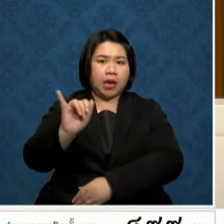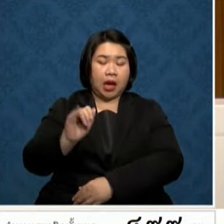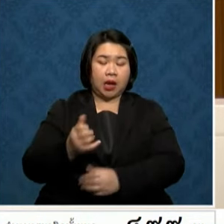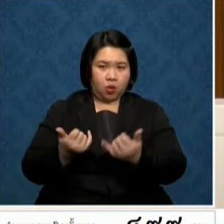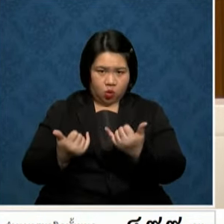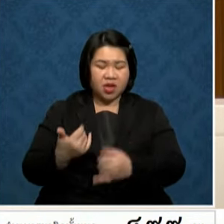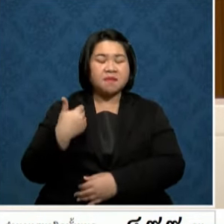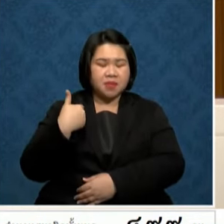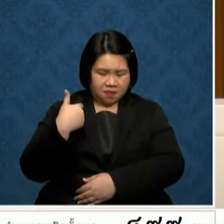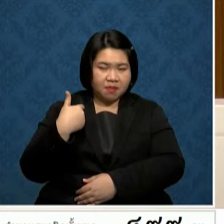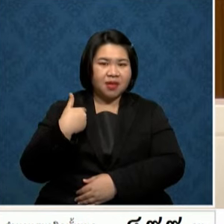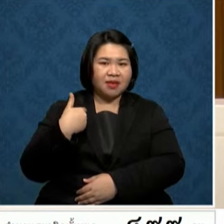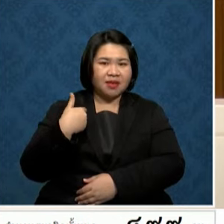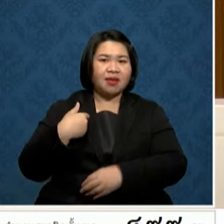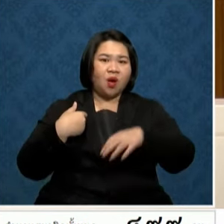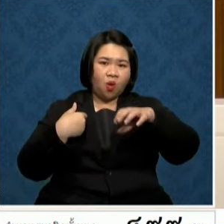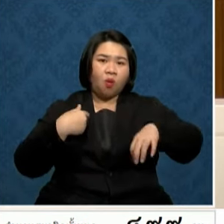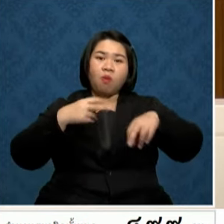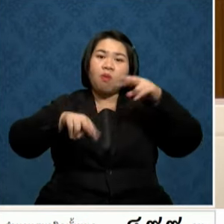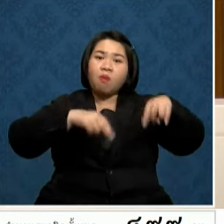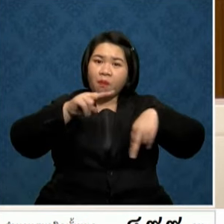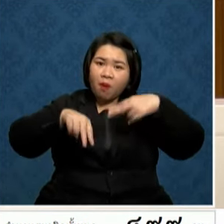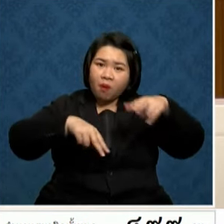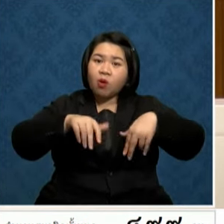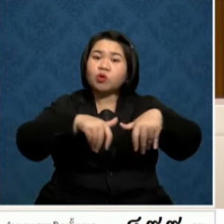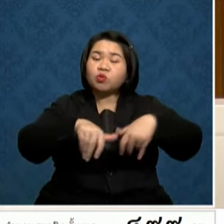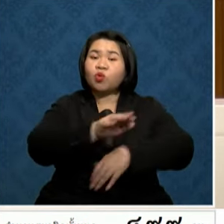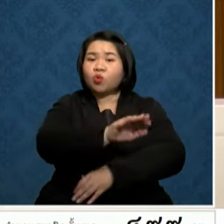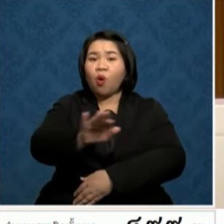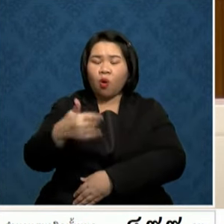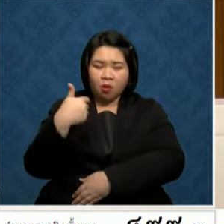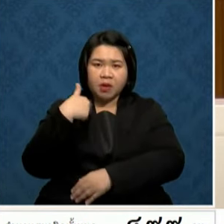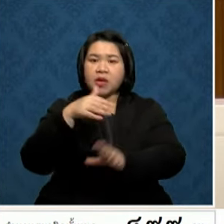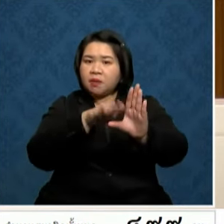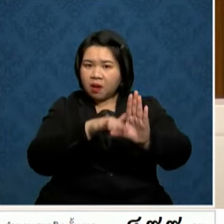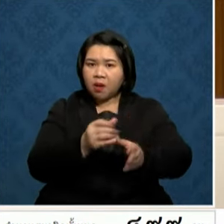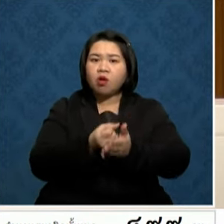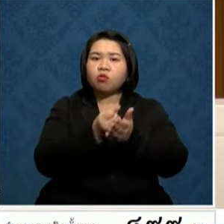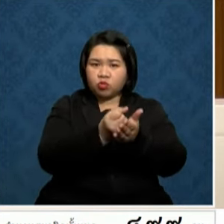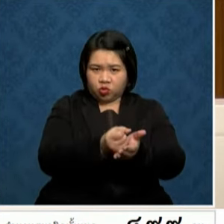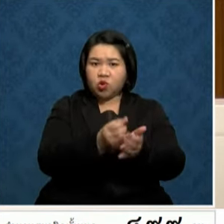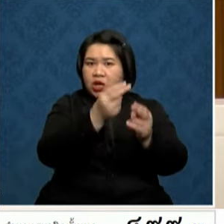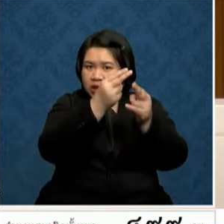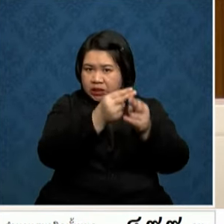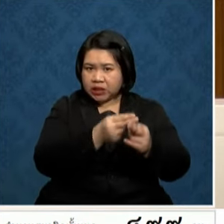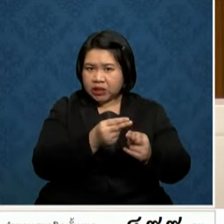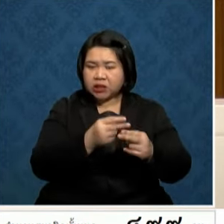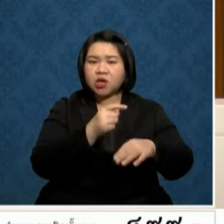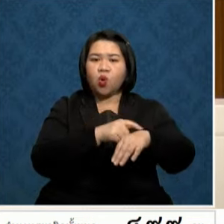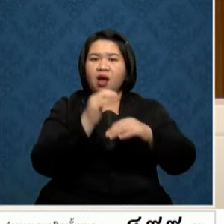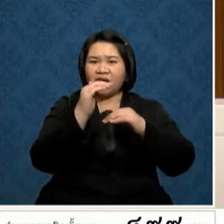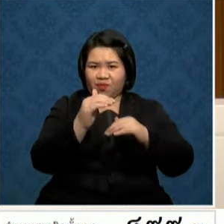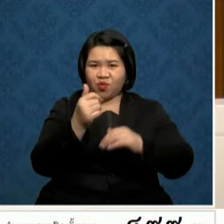ี้เราก็ใช้กรมการปกครองสูนท้องถิ่นเป็นผดำเนินการเพื่ทจะให้เขาได้มโอกาสได้ขึ้ทะเบีนในระยะเวลาที่เราจะกำหนด